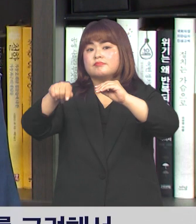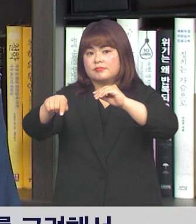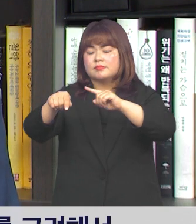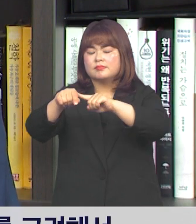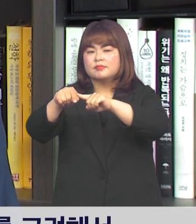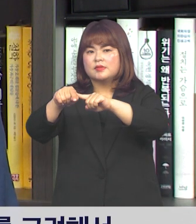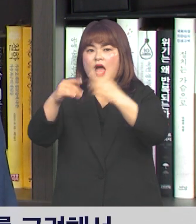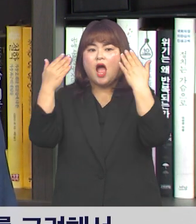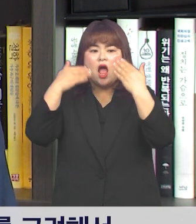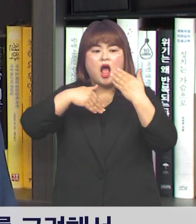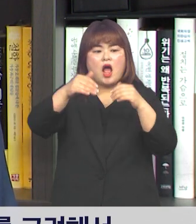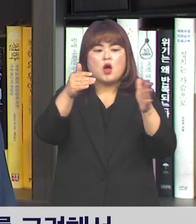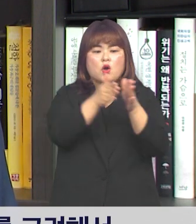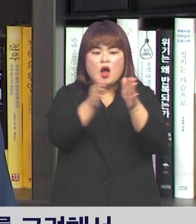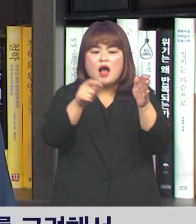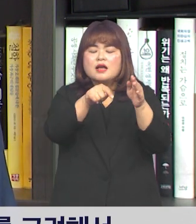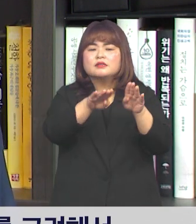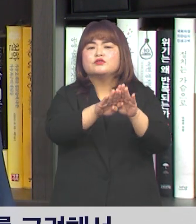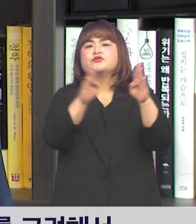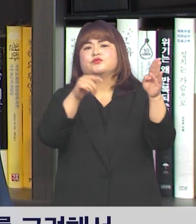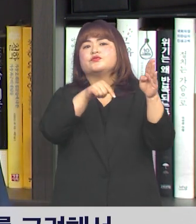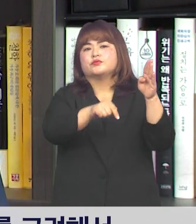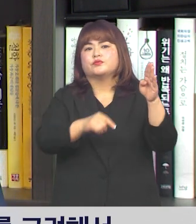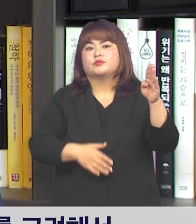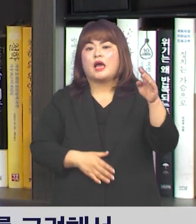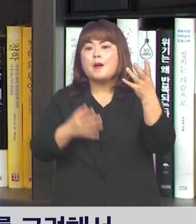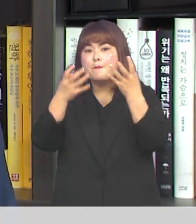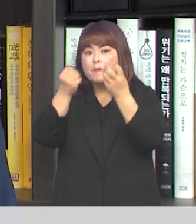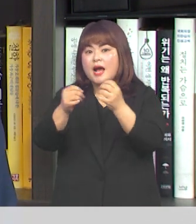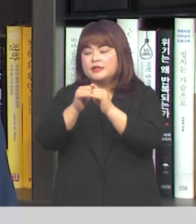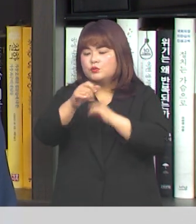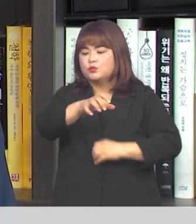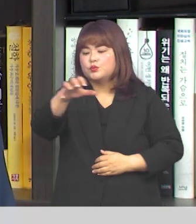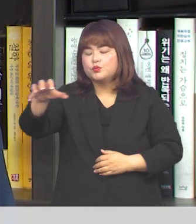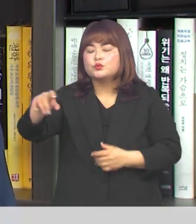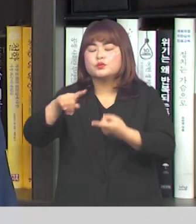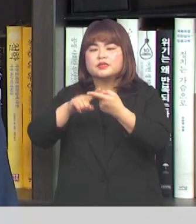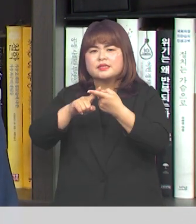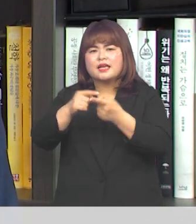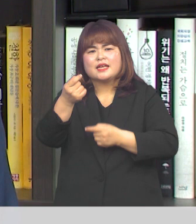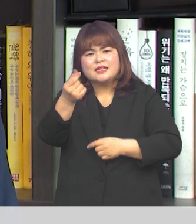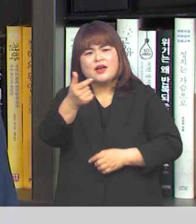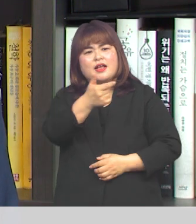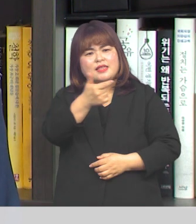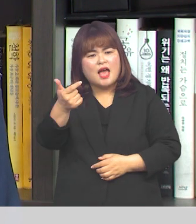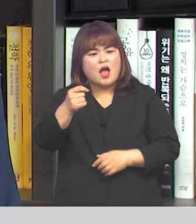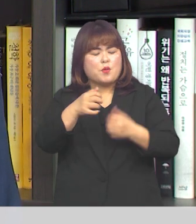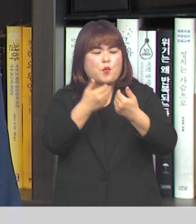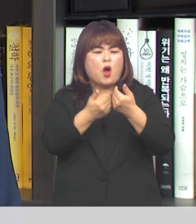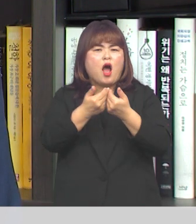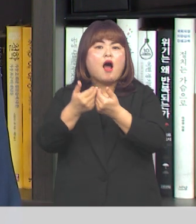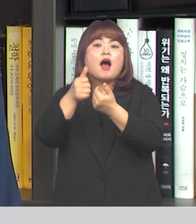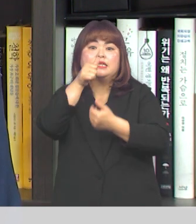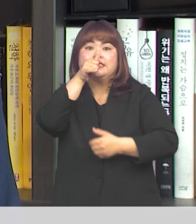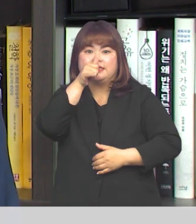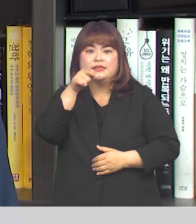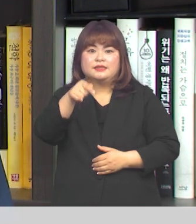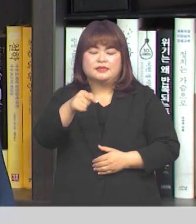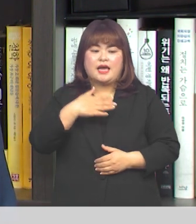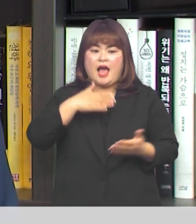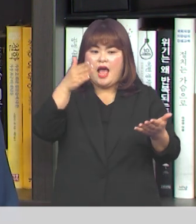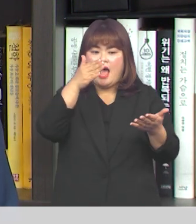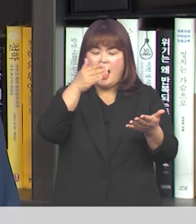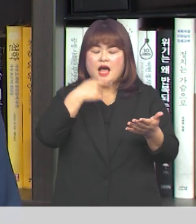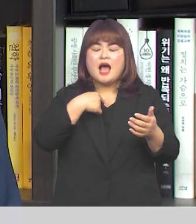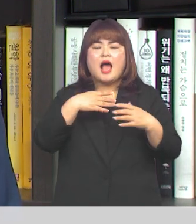해서 통학로를 새롭게 개설을 했습니다. 많은 지역에서 크고 작은 갈등들이 있습니다.